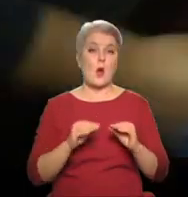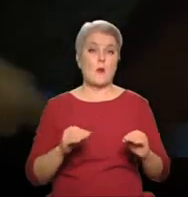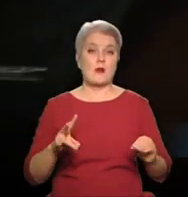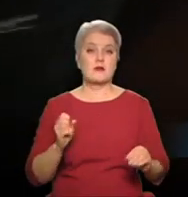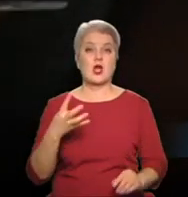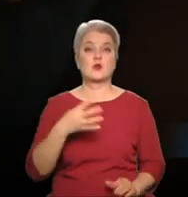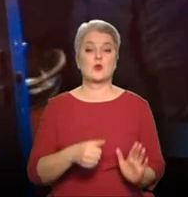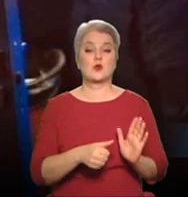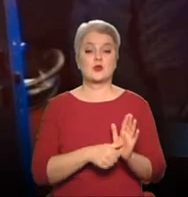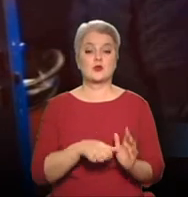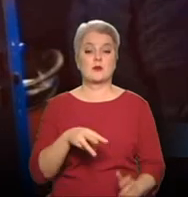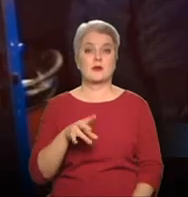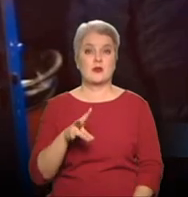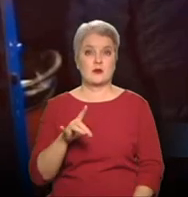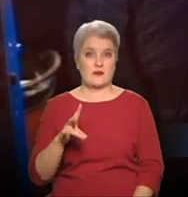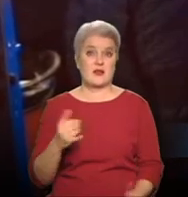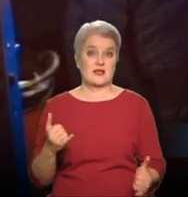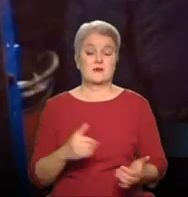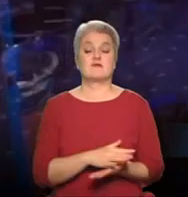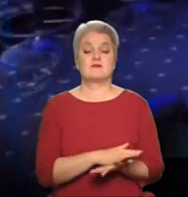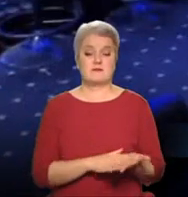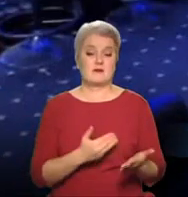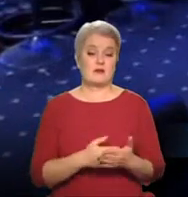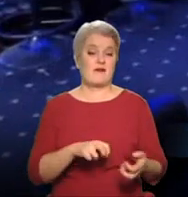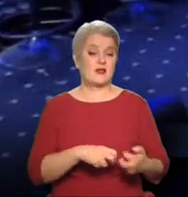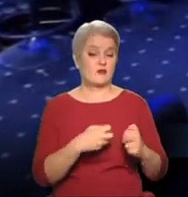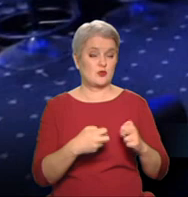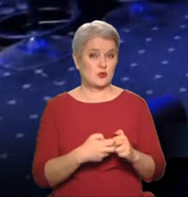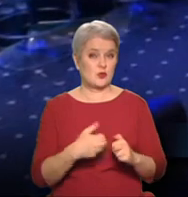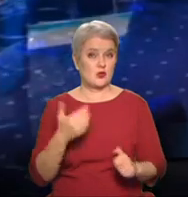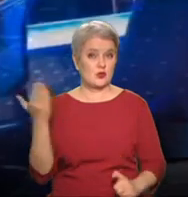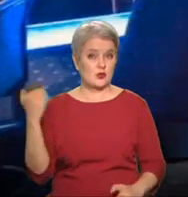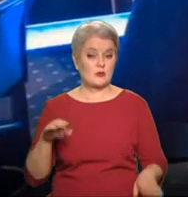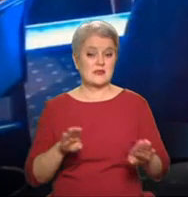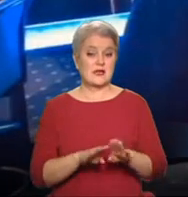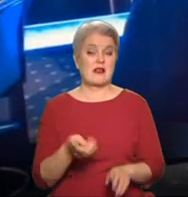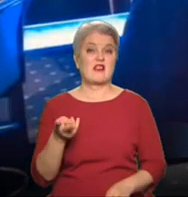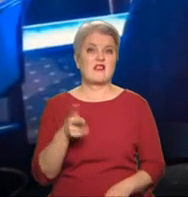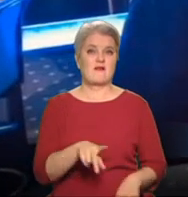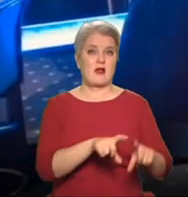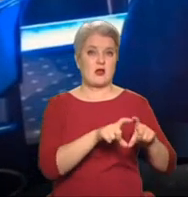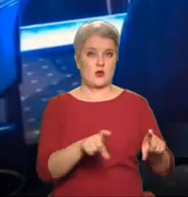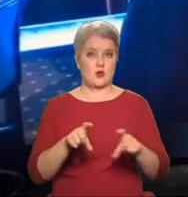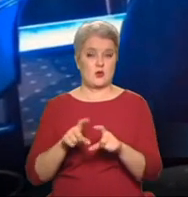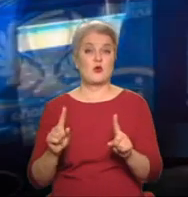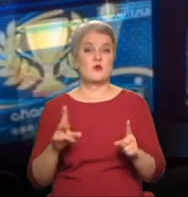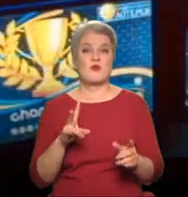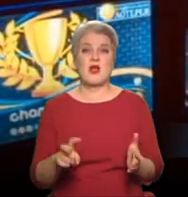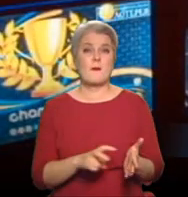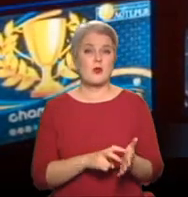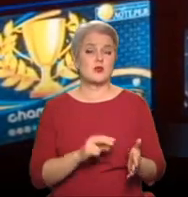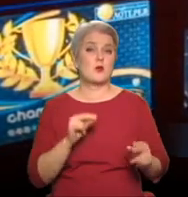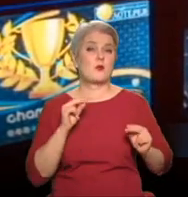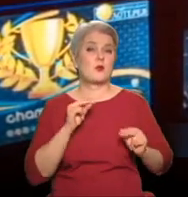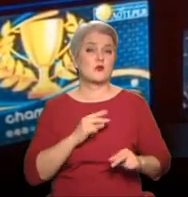і зараз. До прикладу, тиждень тому в Івано-Франківську поліція закрила 2 азартні клуби. Чому не бояться працювати без ліцензії,